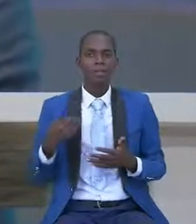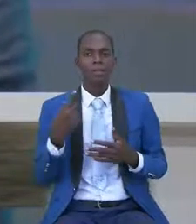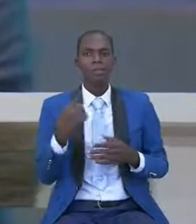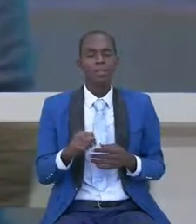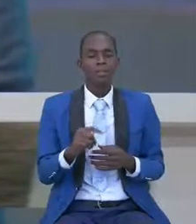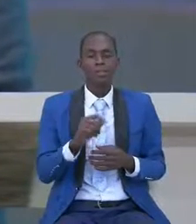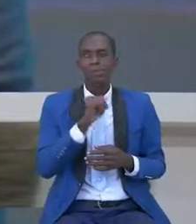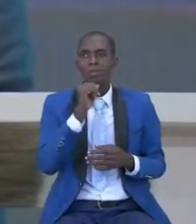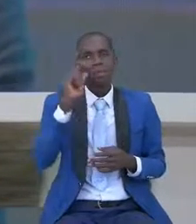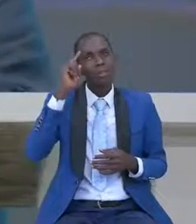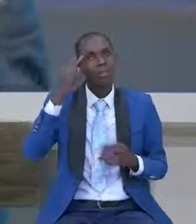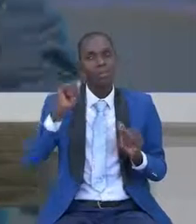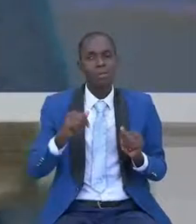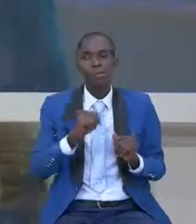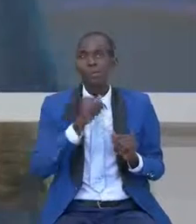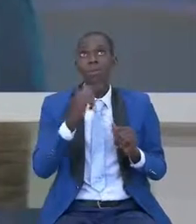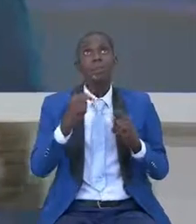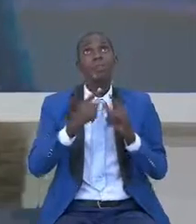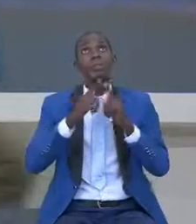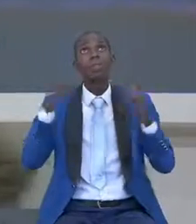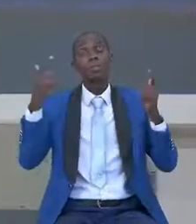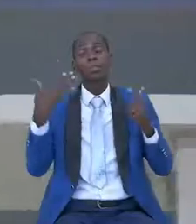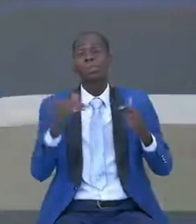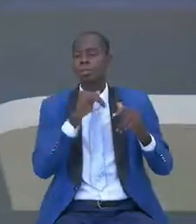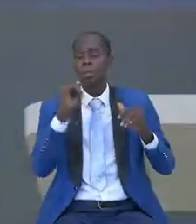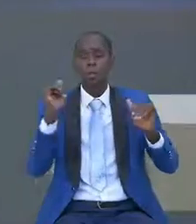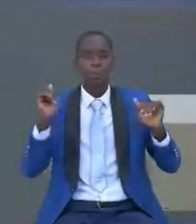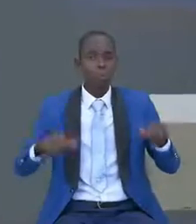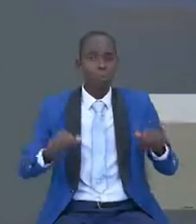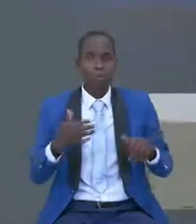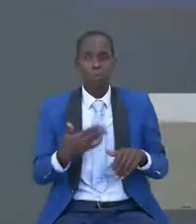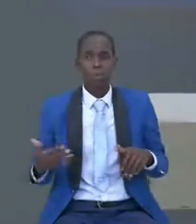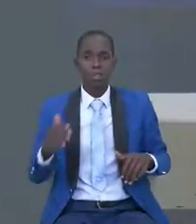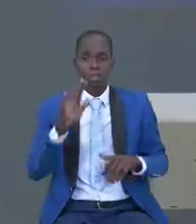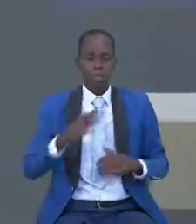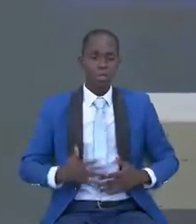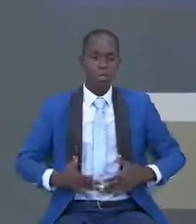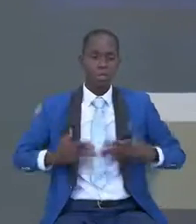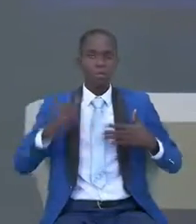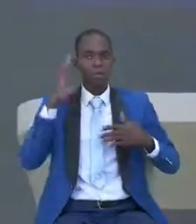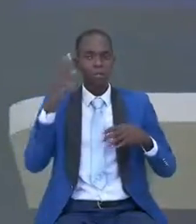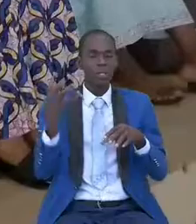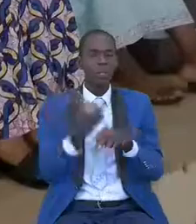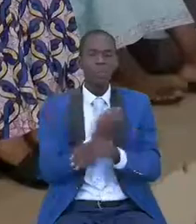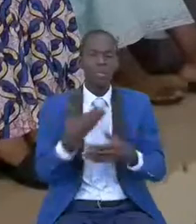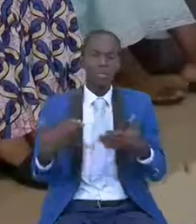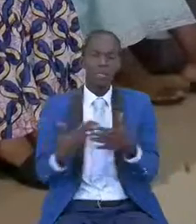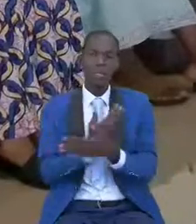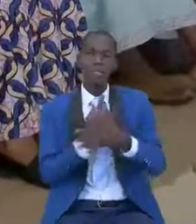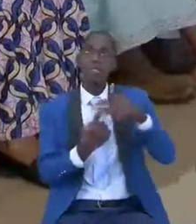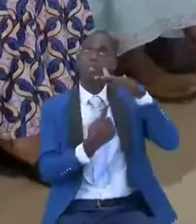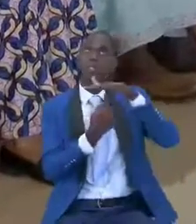l'imaginable, l'incroyable, l'impossible, ta vie prendra une nouvelle hauteur,